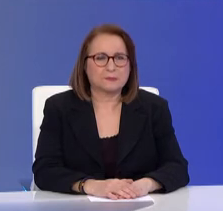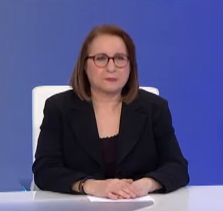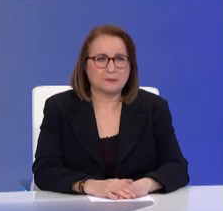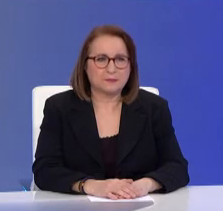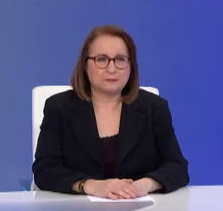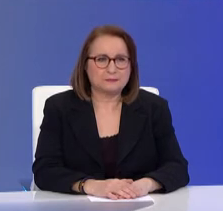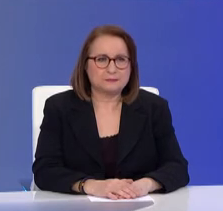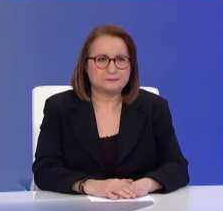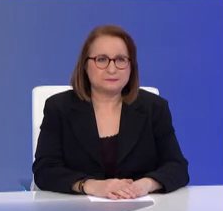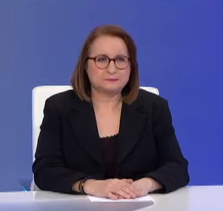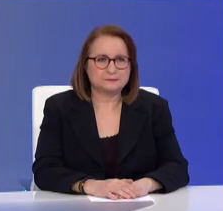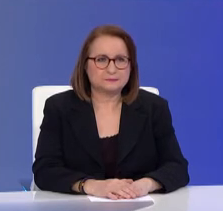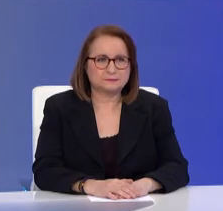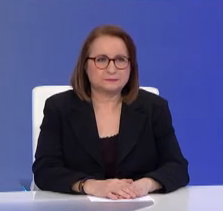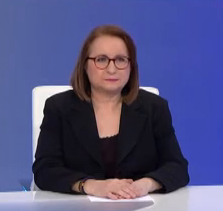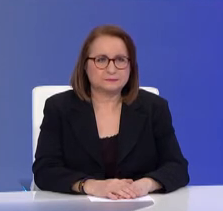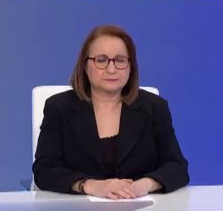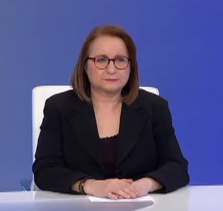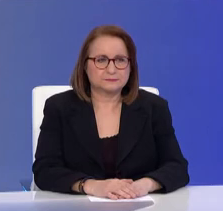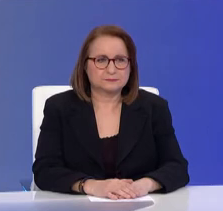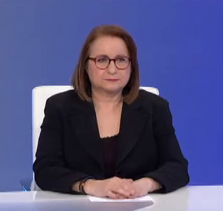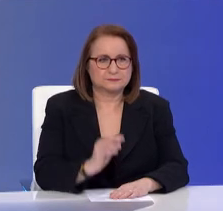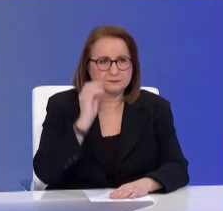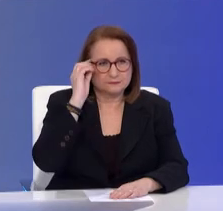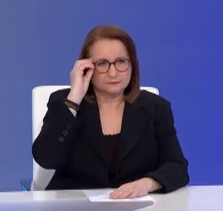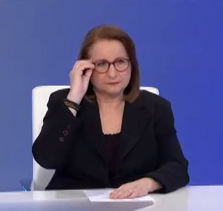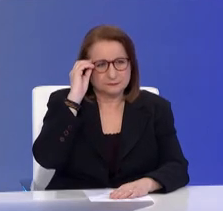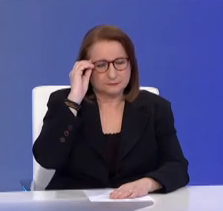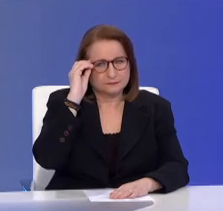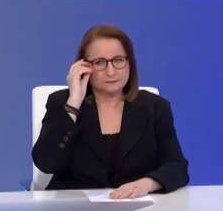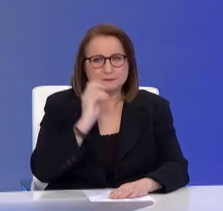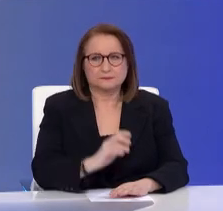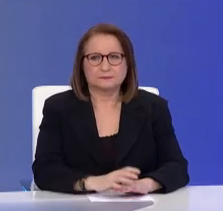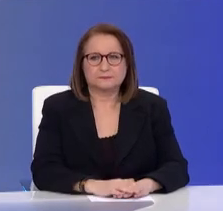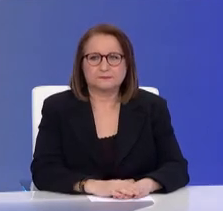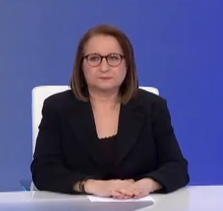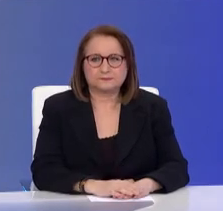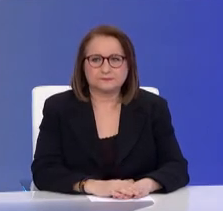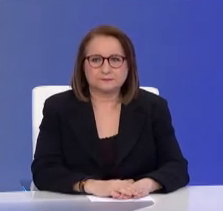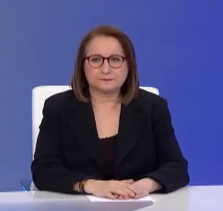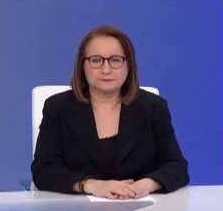Kerameos, is invited to address the guest of honor,